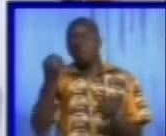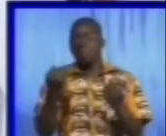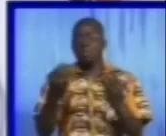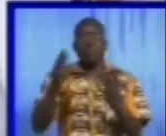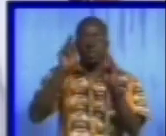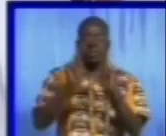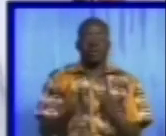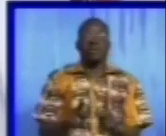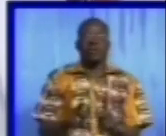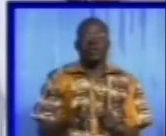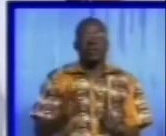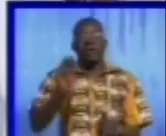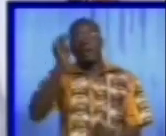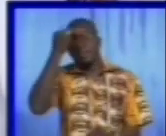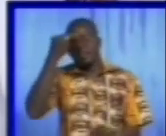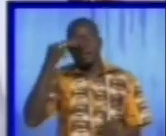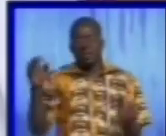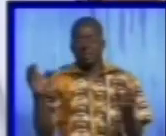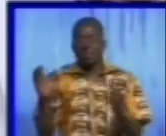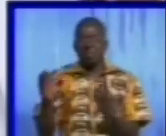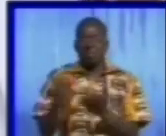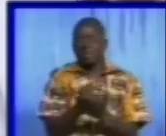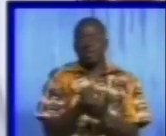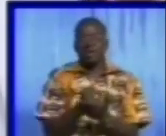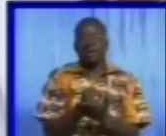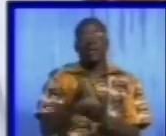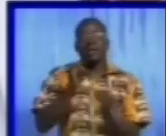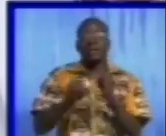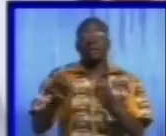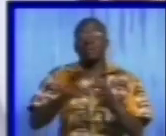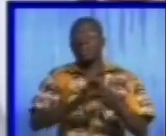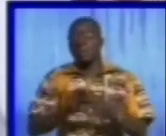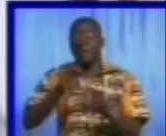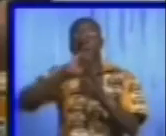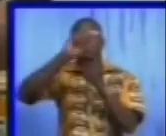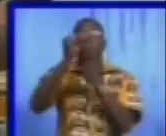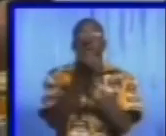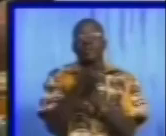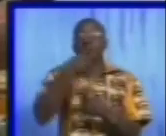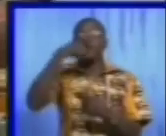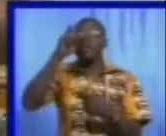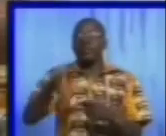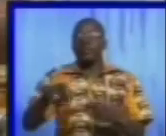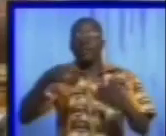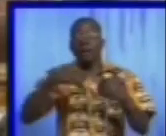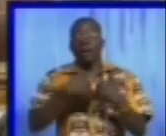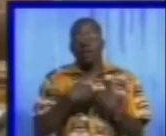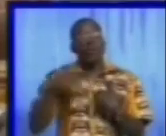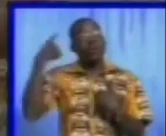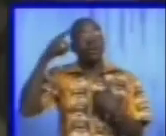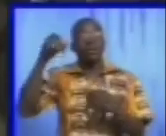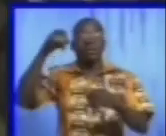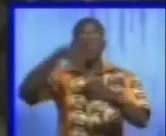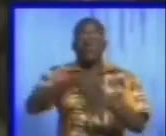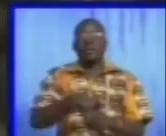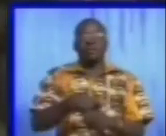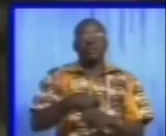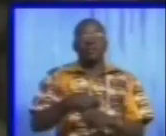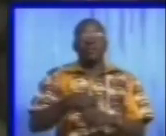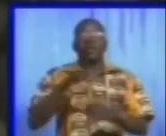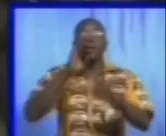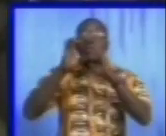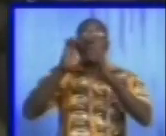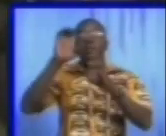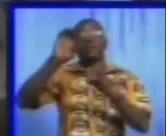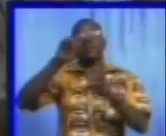un ministère très concentré et si nous voulons la cohésion sociale, il faut qu'il y ait une bonne communication interne. Communication externe aussi parce que nous